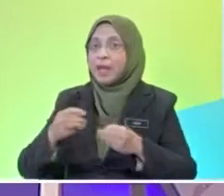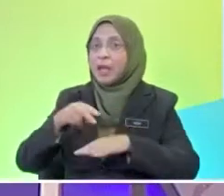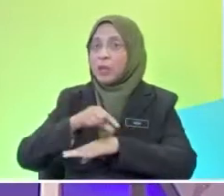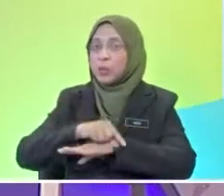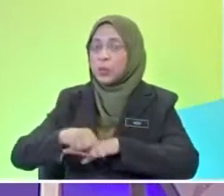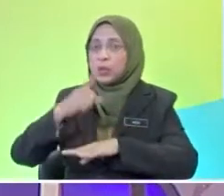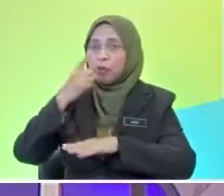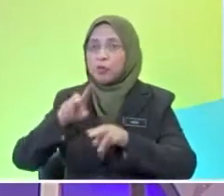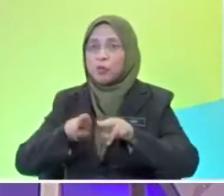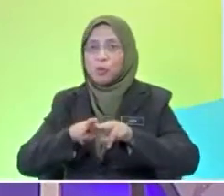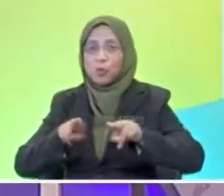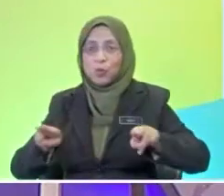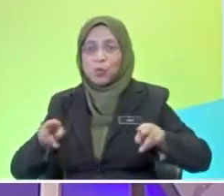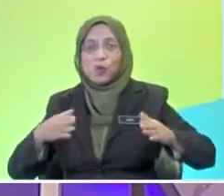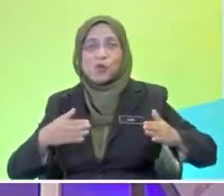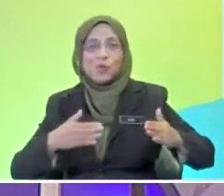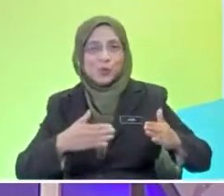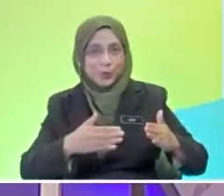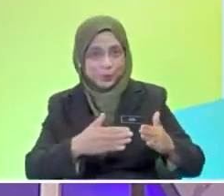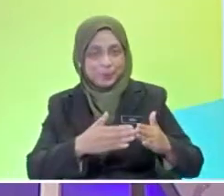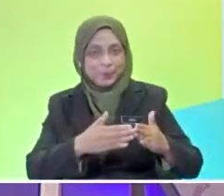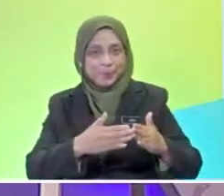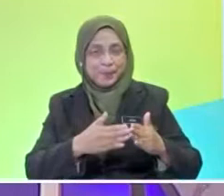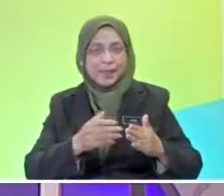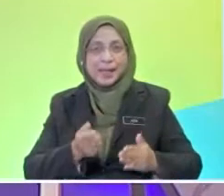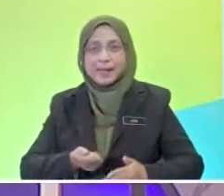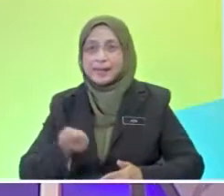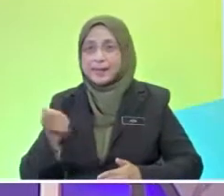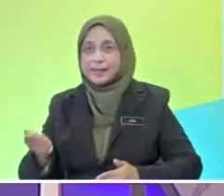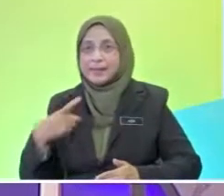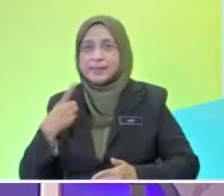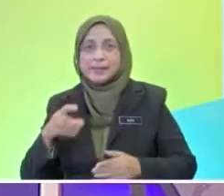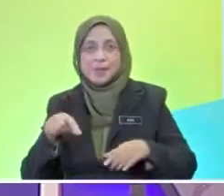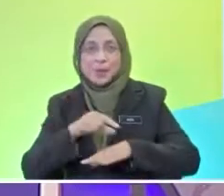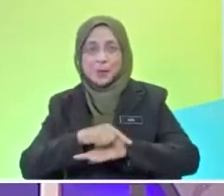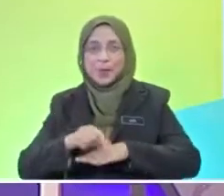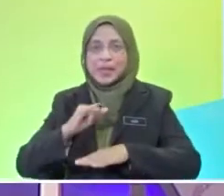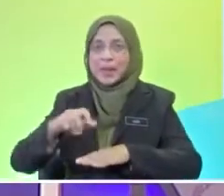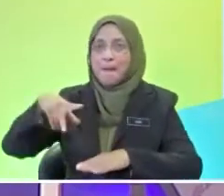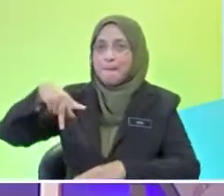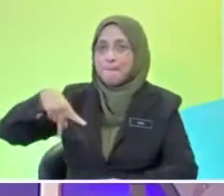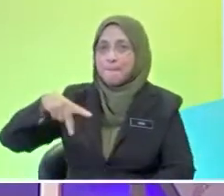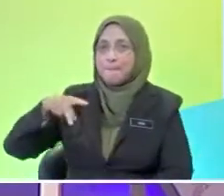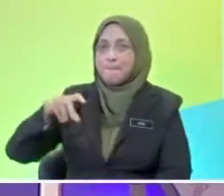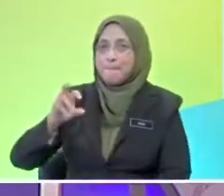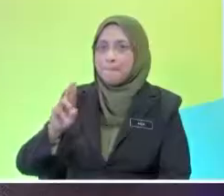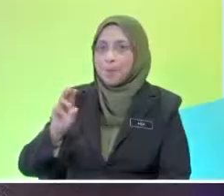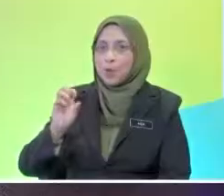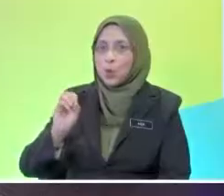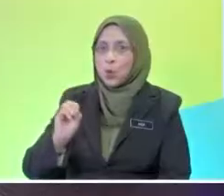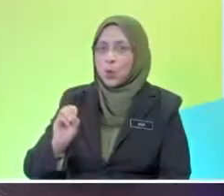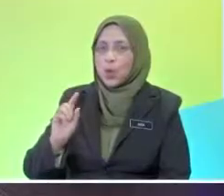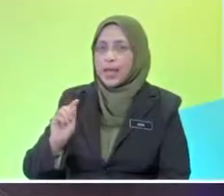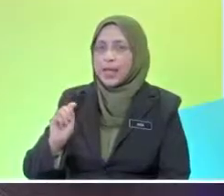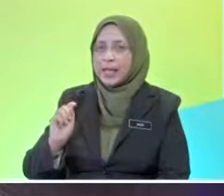mengukur sudut. Okey. Baik, alat yang kita akan gunakan ialah protractor.